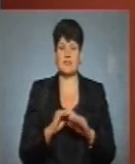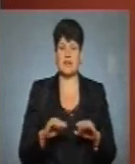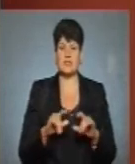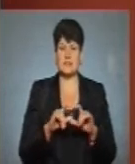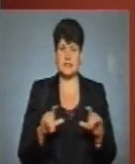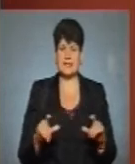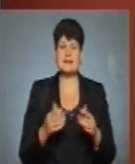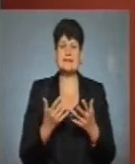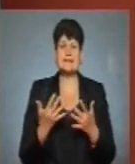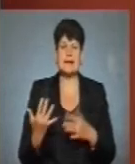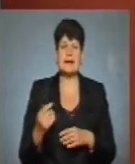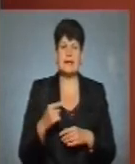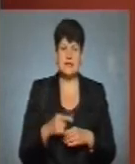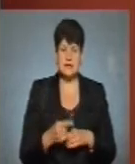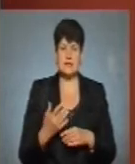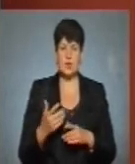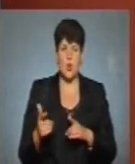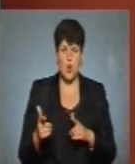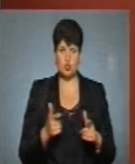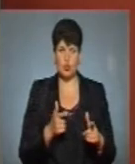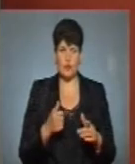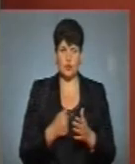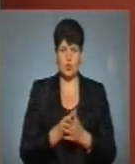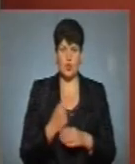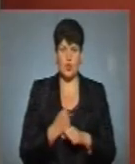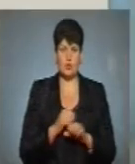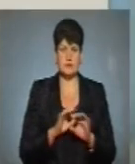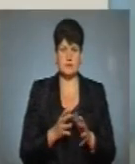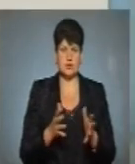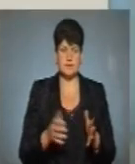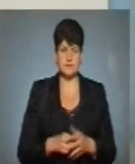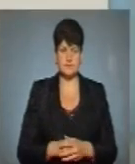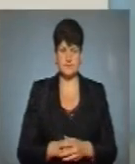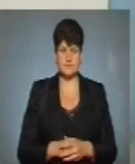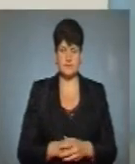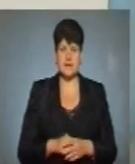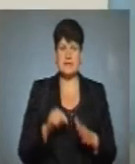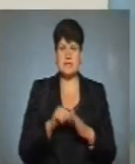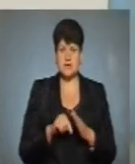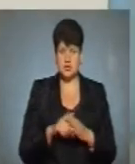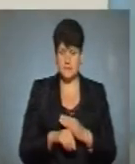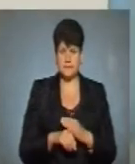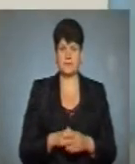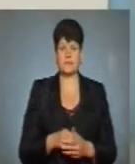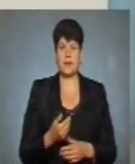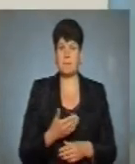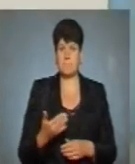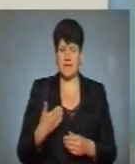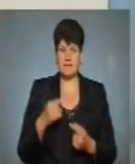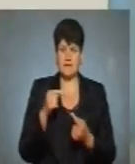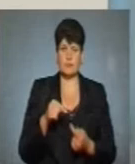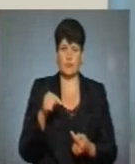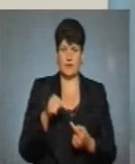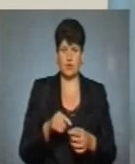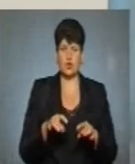Тернополі, скільки їх безпосередньо готові до роботи, розкажіть більше. Значить, ми відповідно до